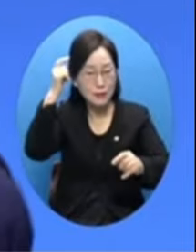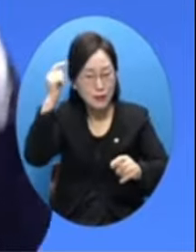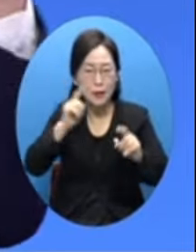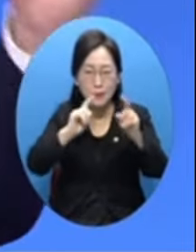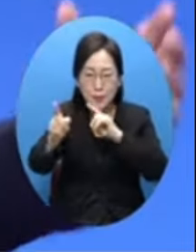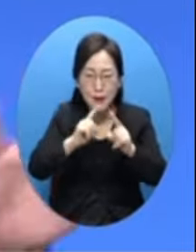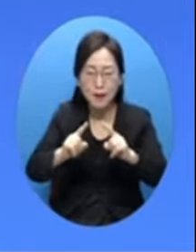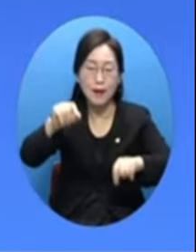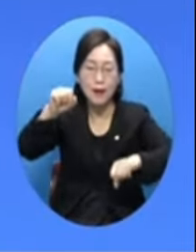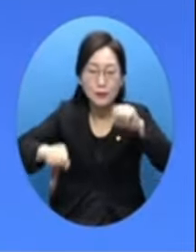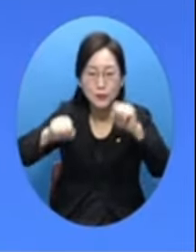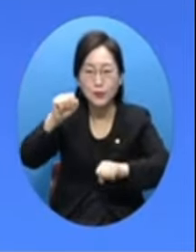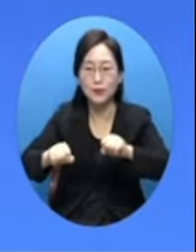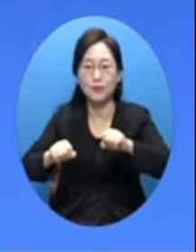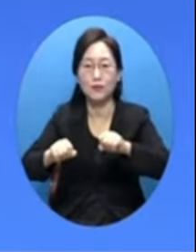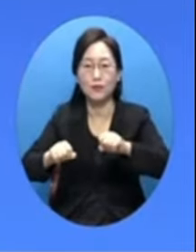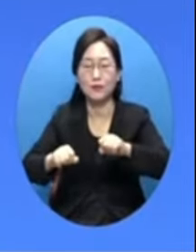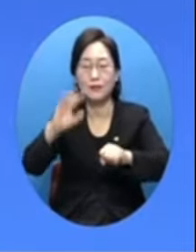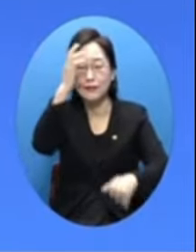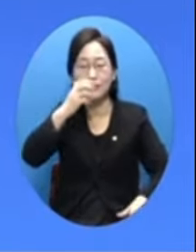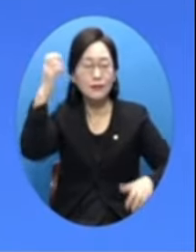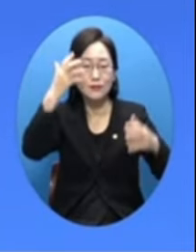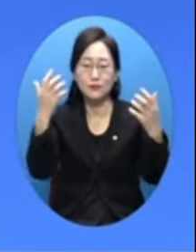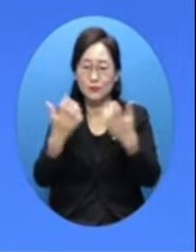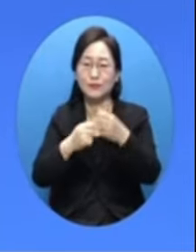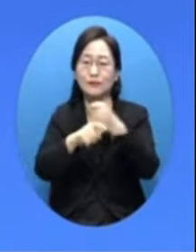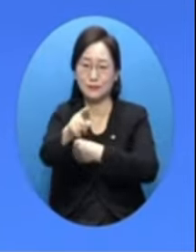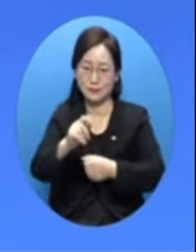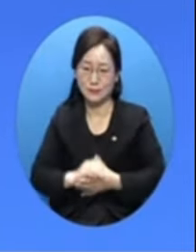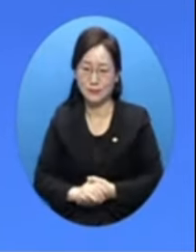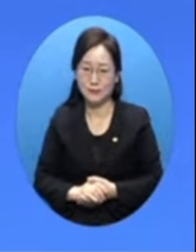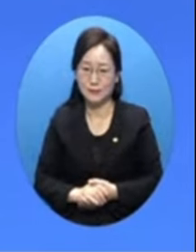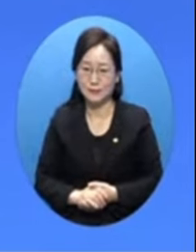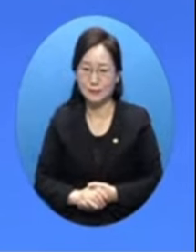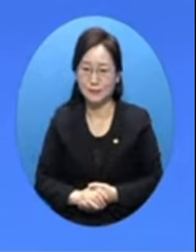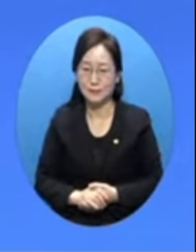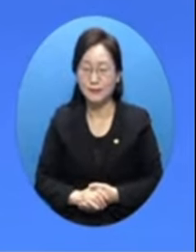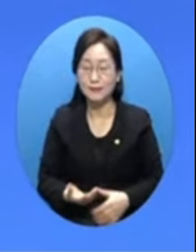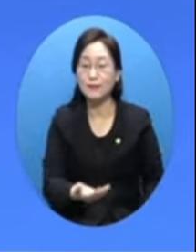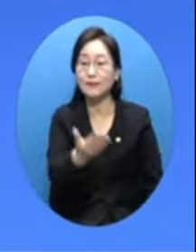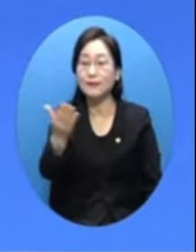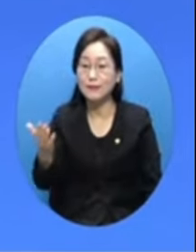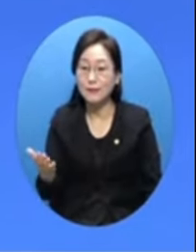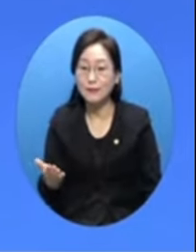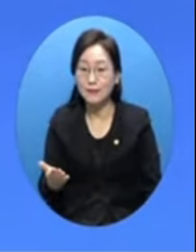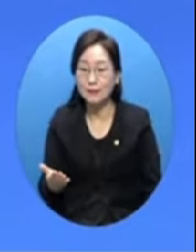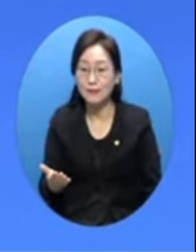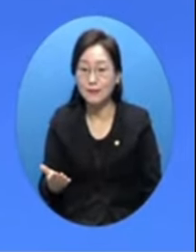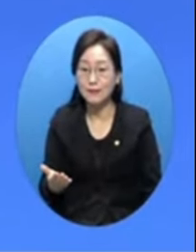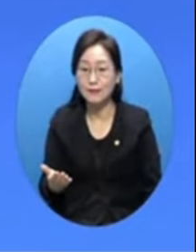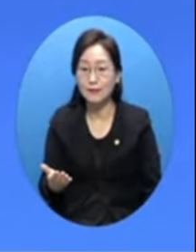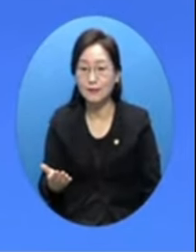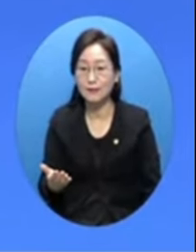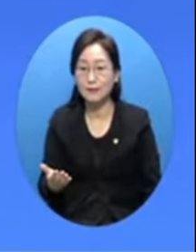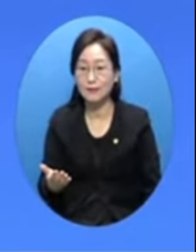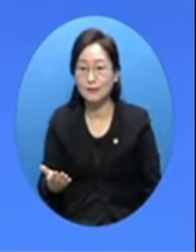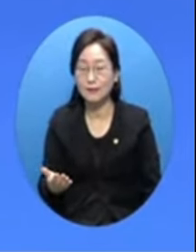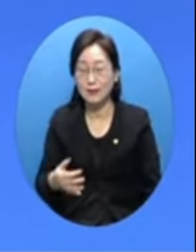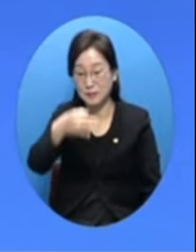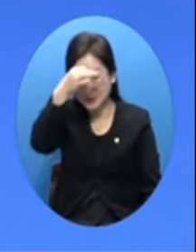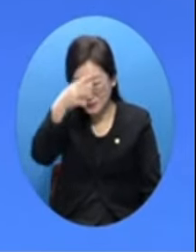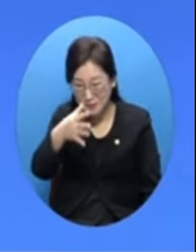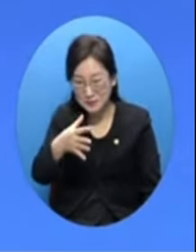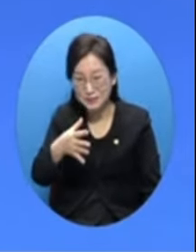예수님처럼 행동하는 것이 그것이 성령 추는 것입니다 아멘 여러분 대단히